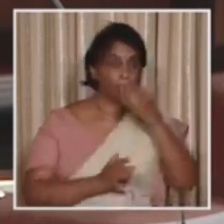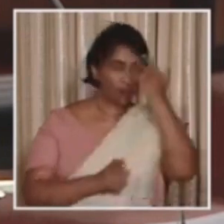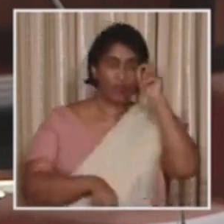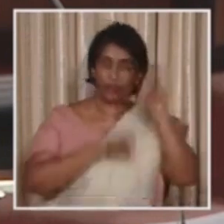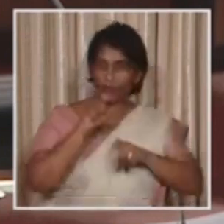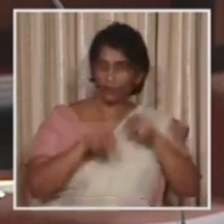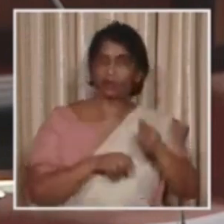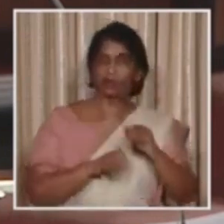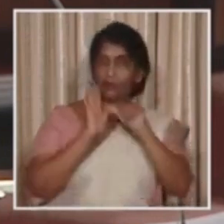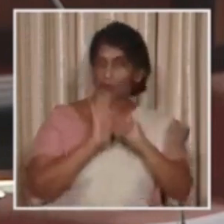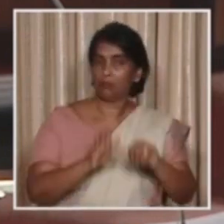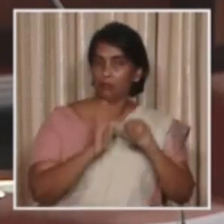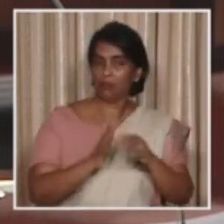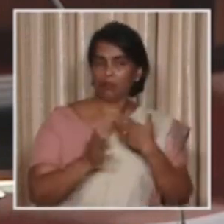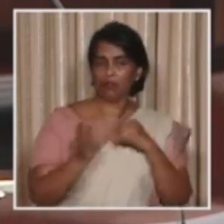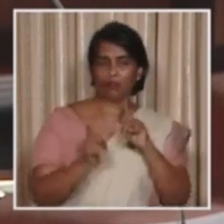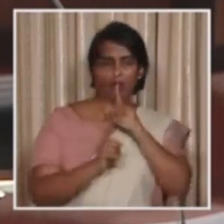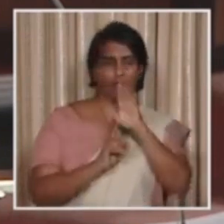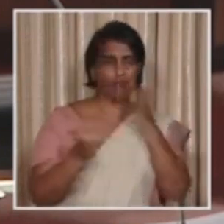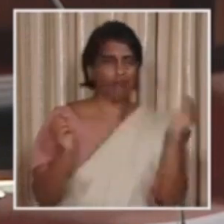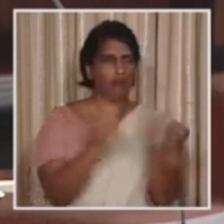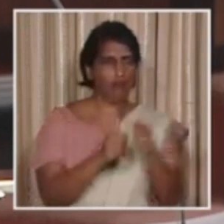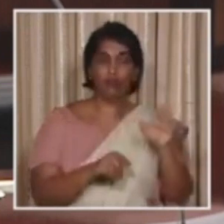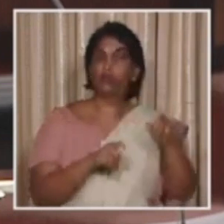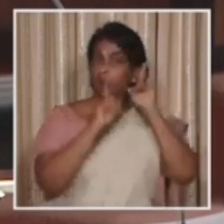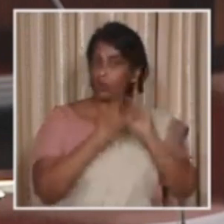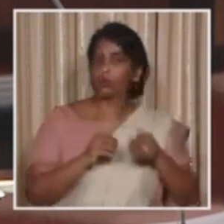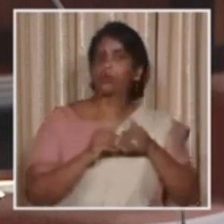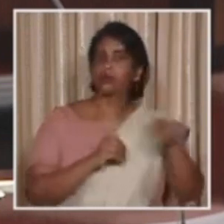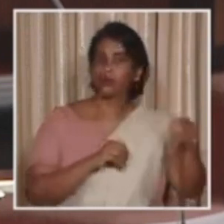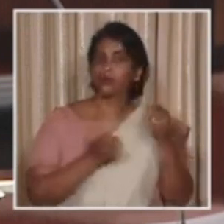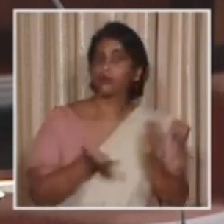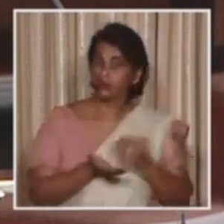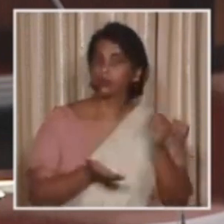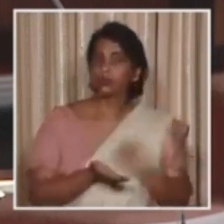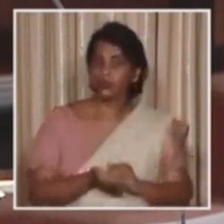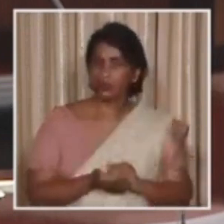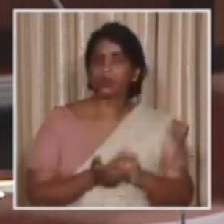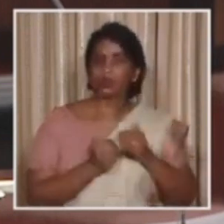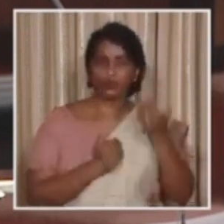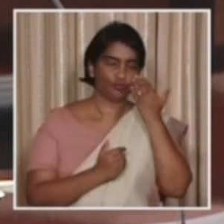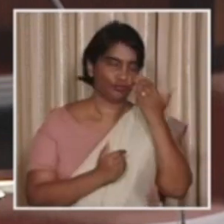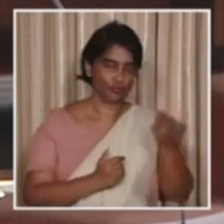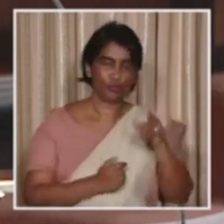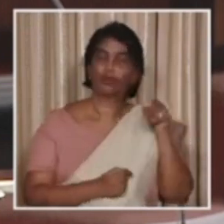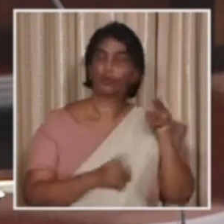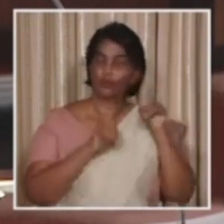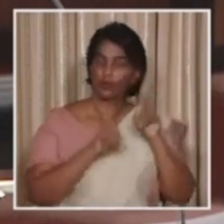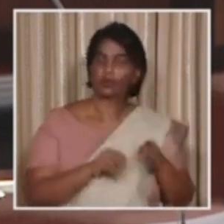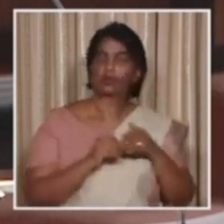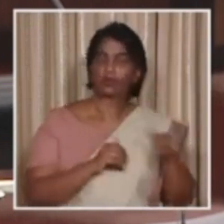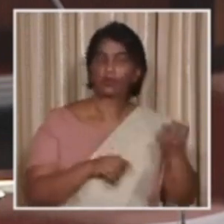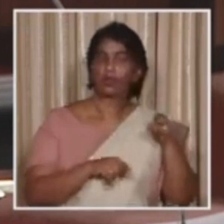மூடி மறைக்கப்படுகின்ற ஒரு செயல்பாட்டை நாங்கள் தொடர்ந்தும் கண்டு கொண்டிருக்கிறோம். ஆகவே இந்த